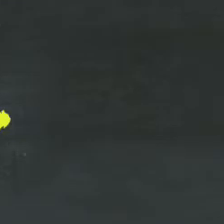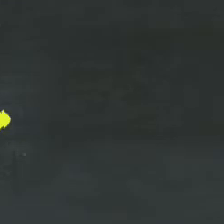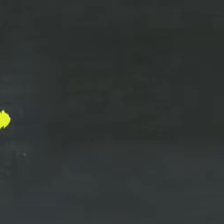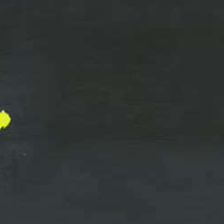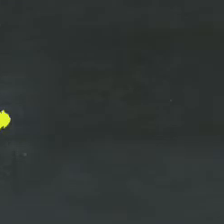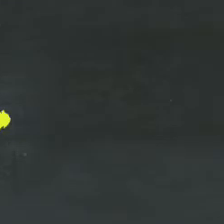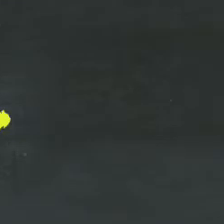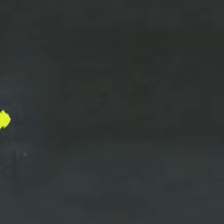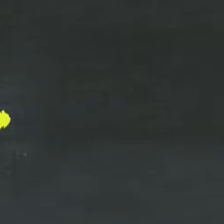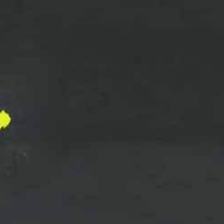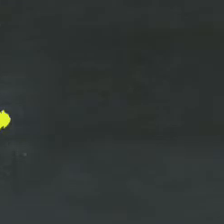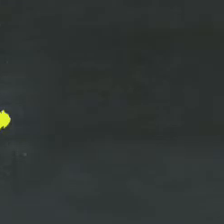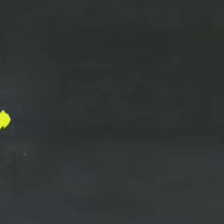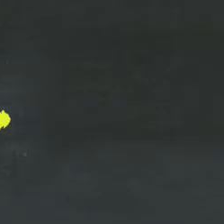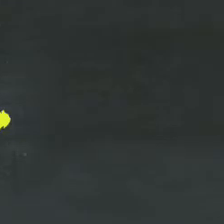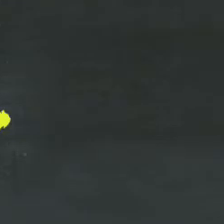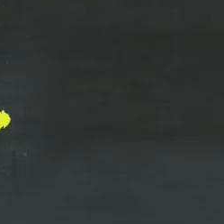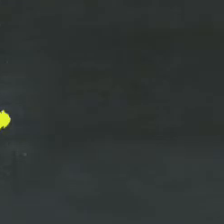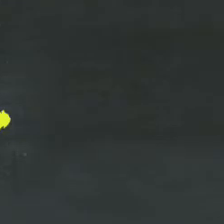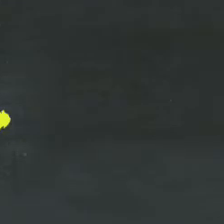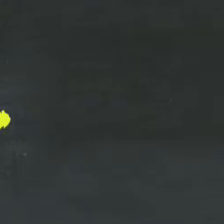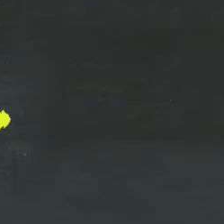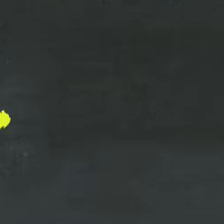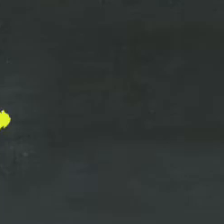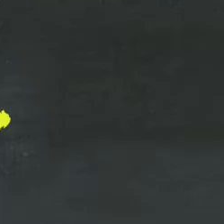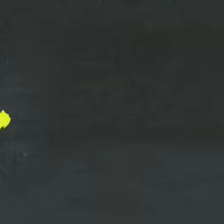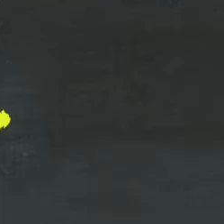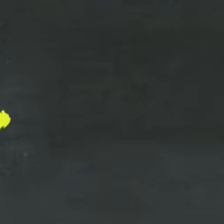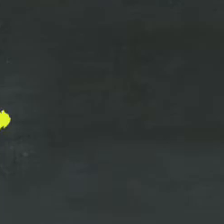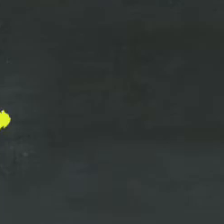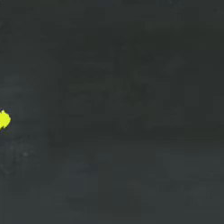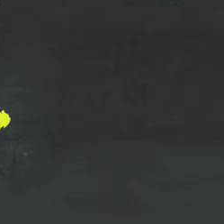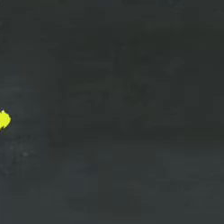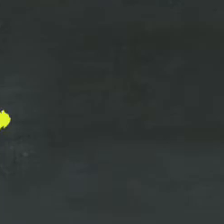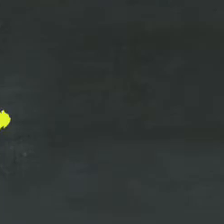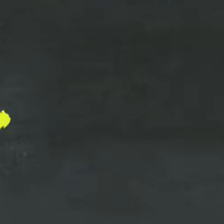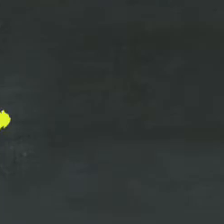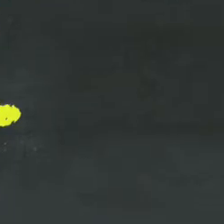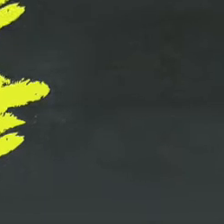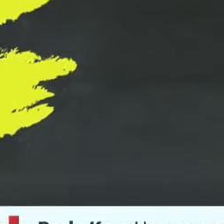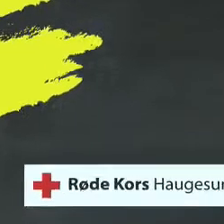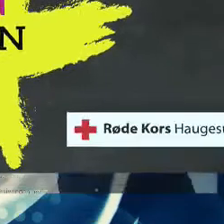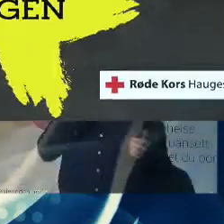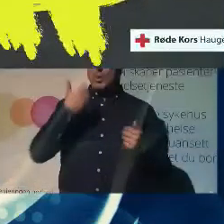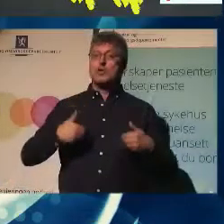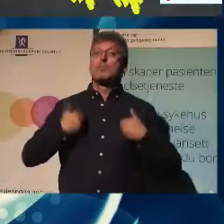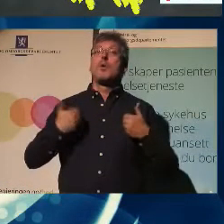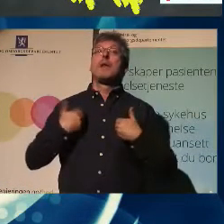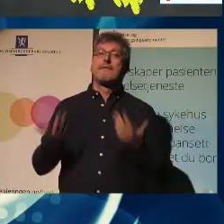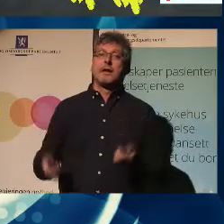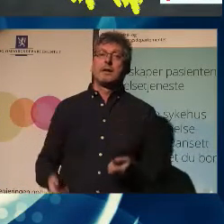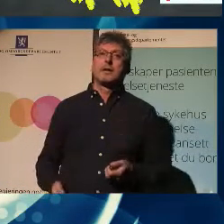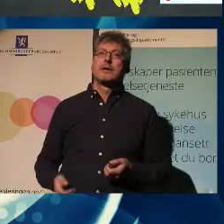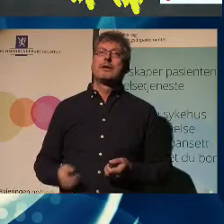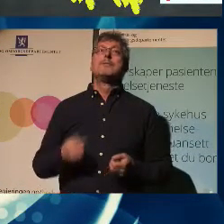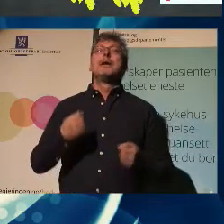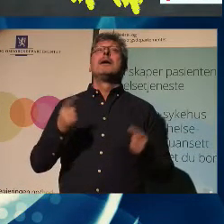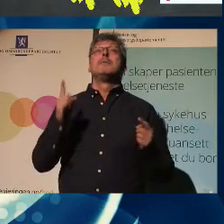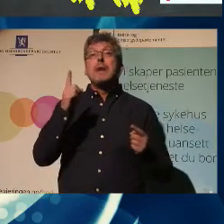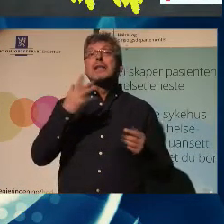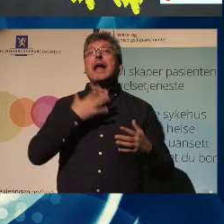Ensomhet, det er en utfordring som dessverre rammer mange unge. Men det kan vi